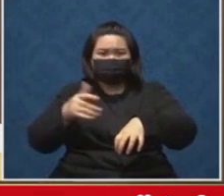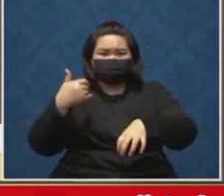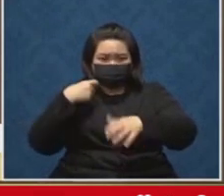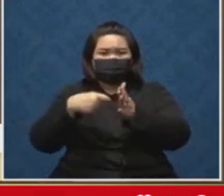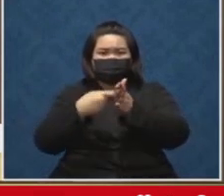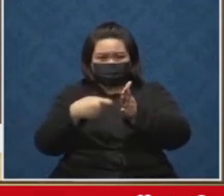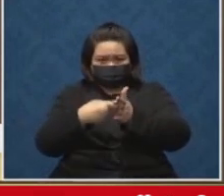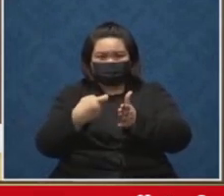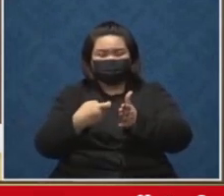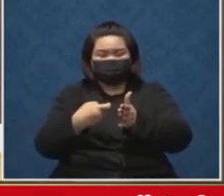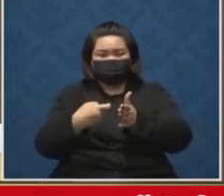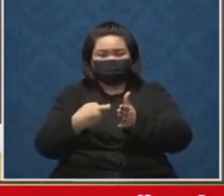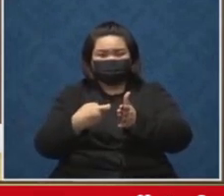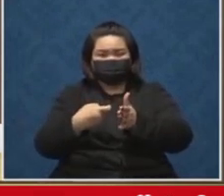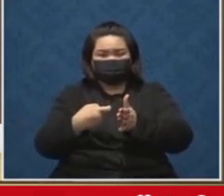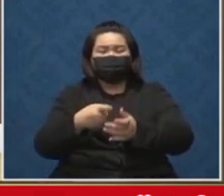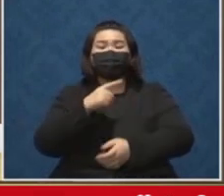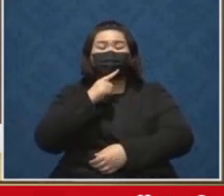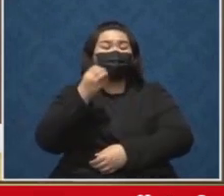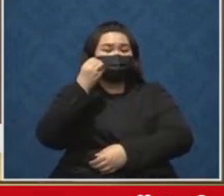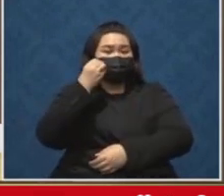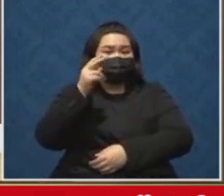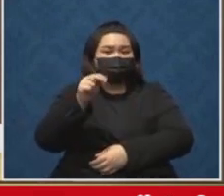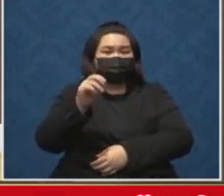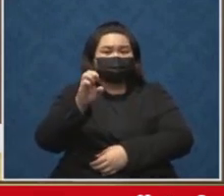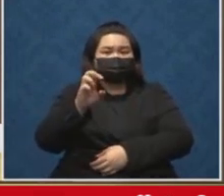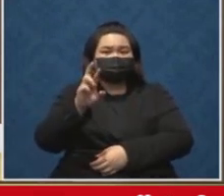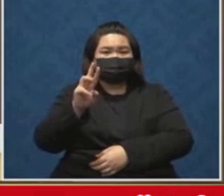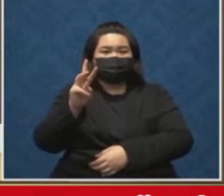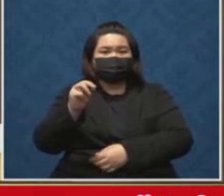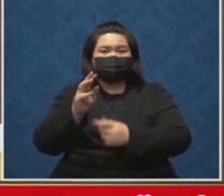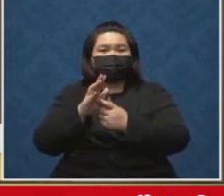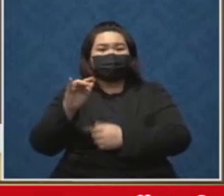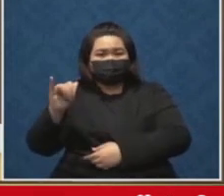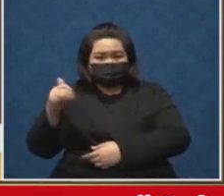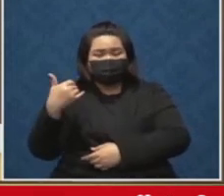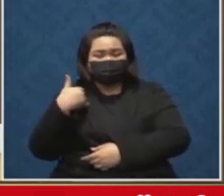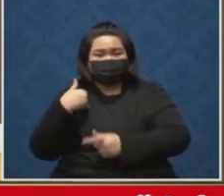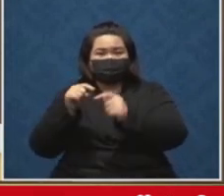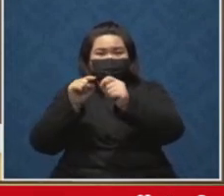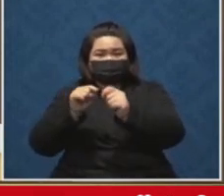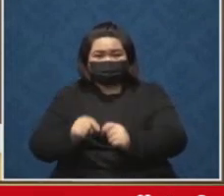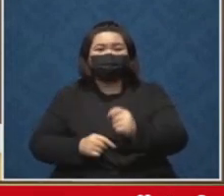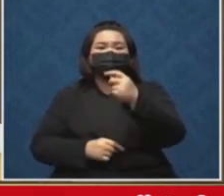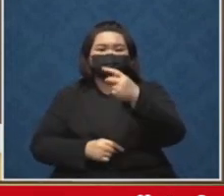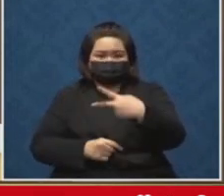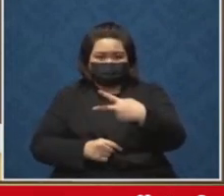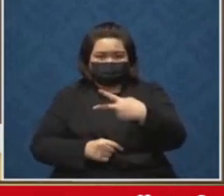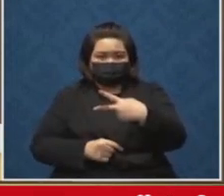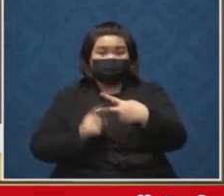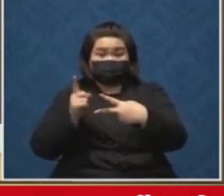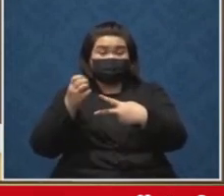ธานบ้านนีละไมตำบลกุสุมานและตำบลโพธิพิสารมันเป็นแยก2ตำบลใน